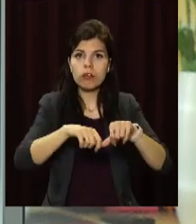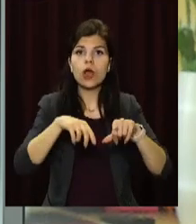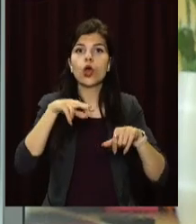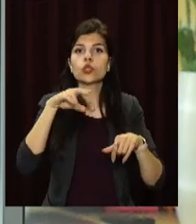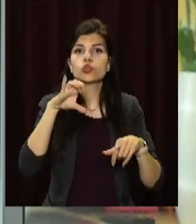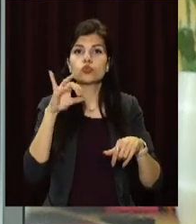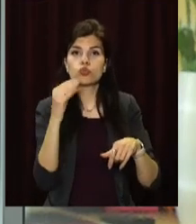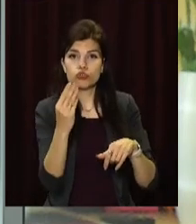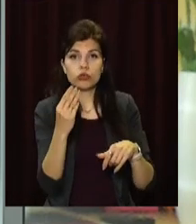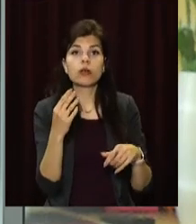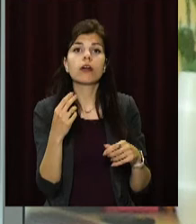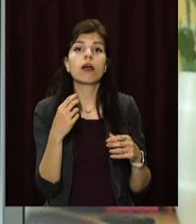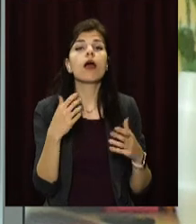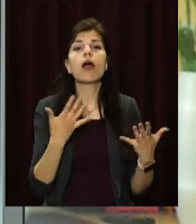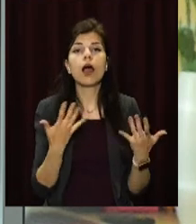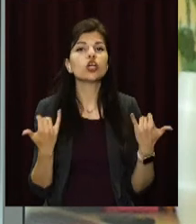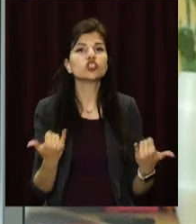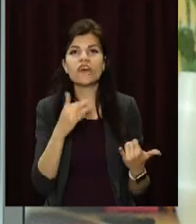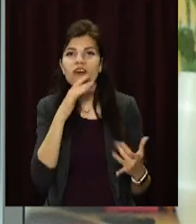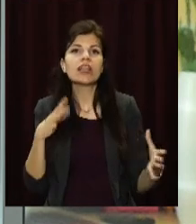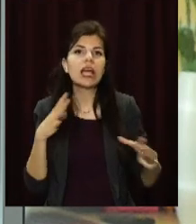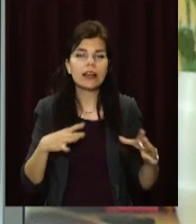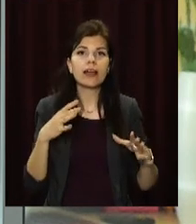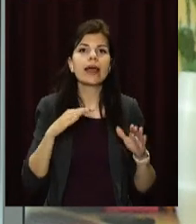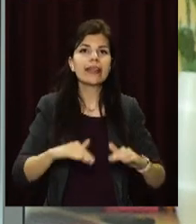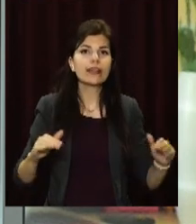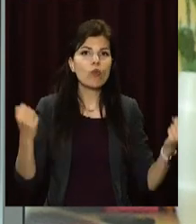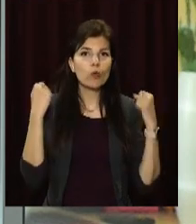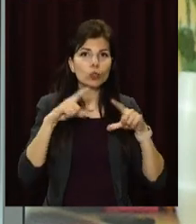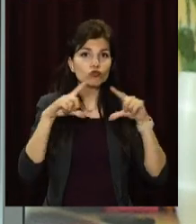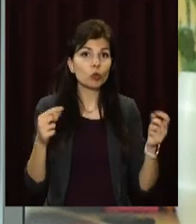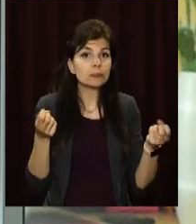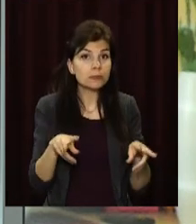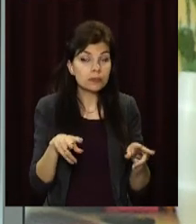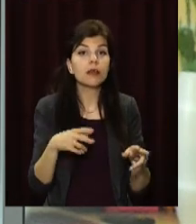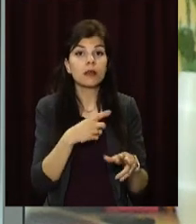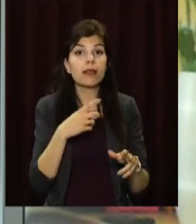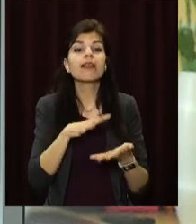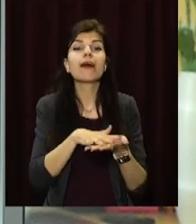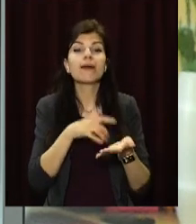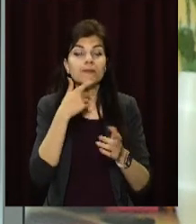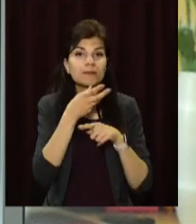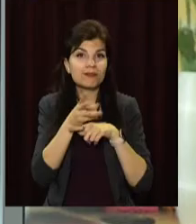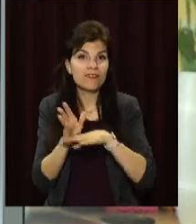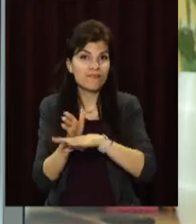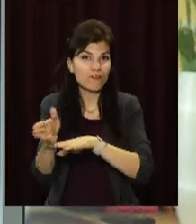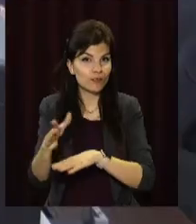ДЮСШ. Обговорювали сучасні аспекти тренування в дитячо-юнацьких спортшколах. Деталі в наступному сюжеті.